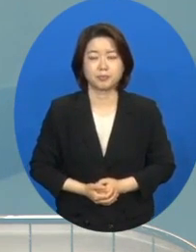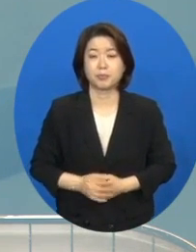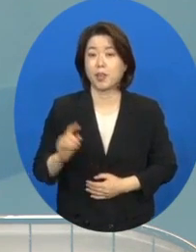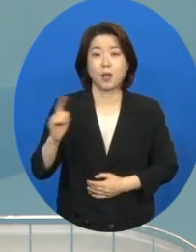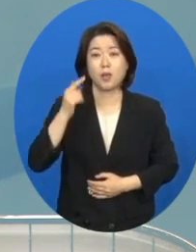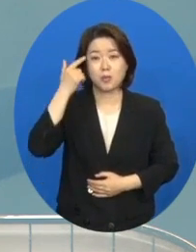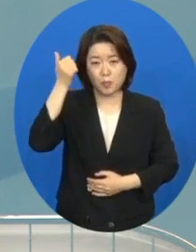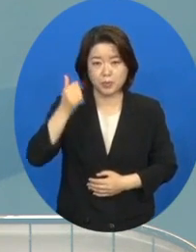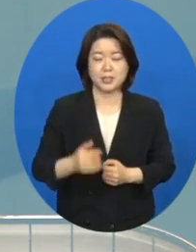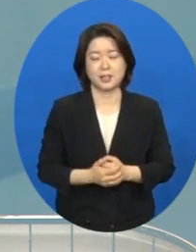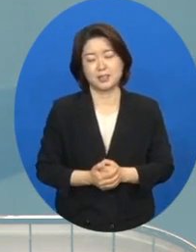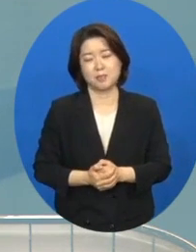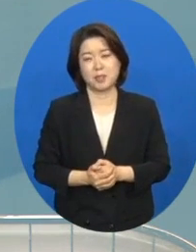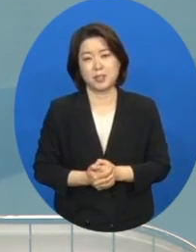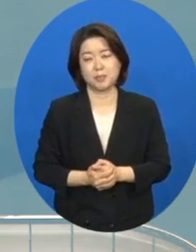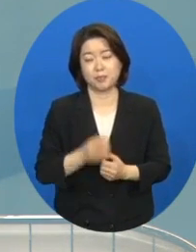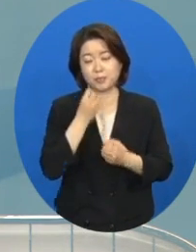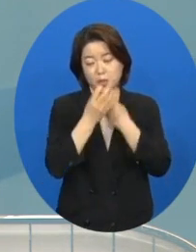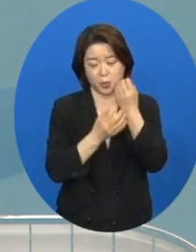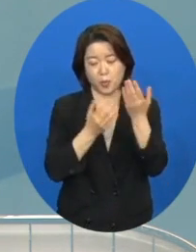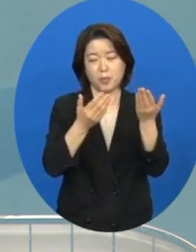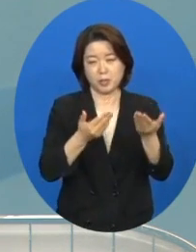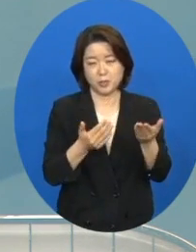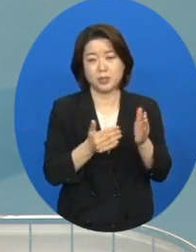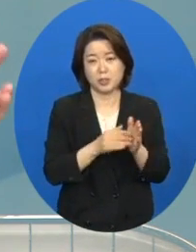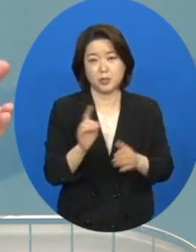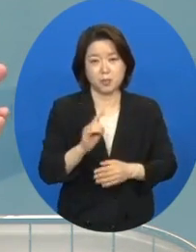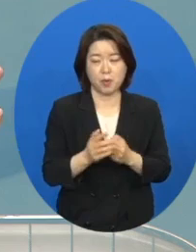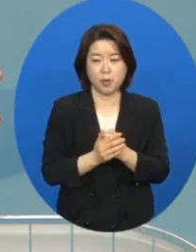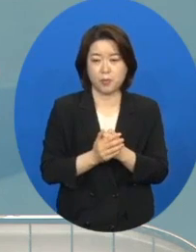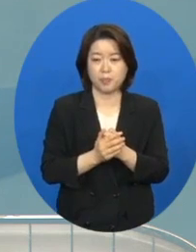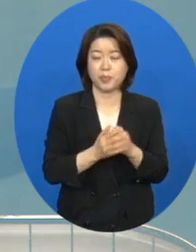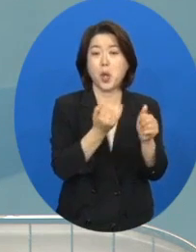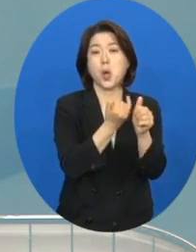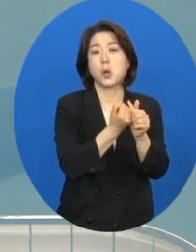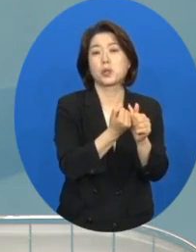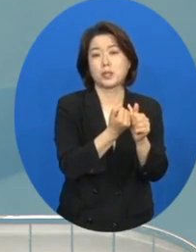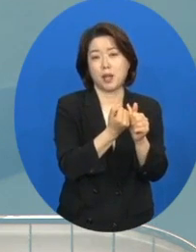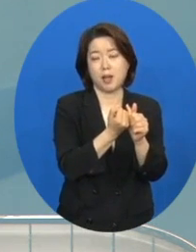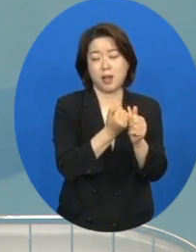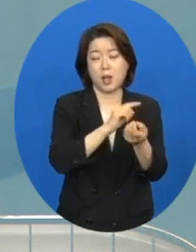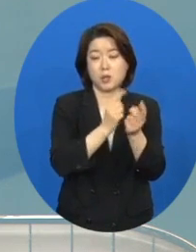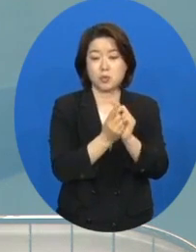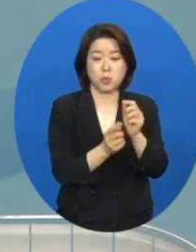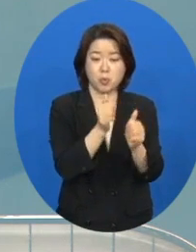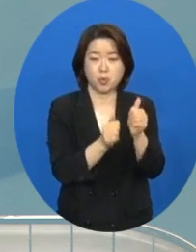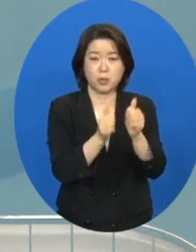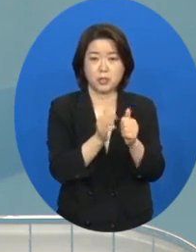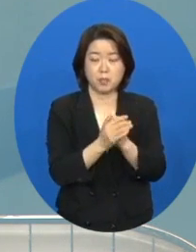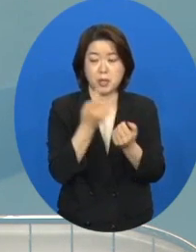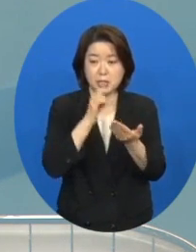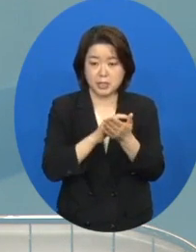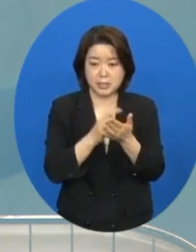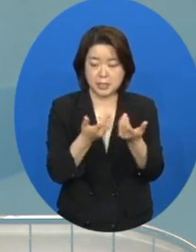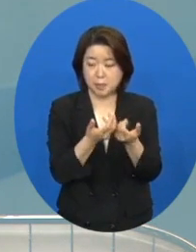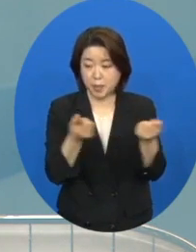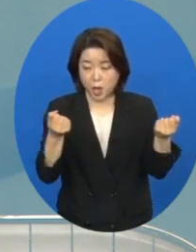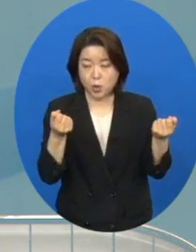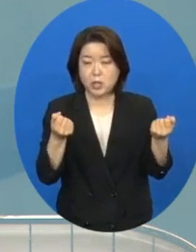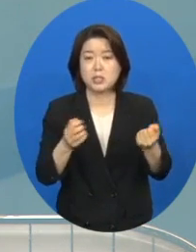어느 목사님이 그런 고백을 하셨어요. 교역자 부부도 서로 경쟁하며 쉽게 나누어지는